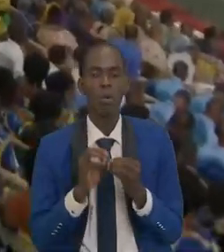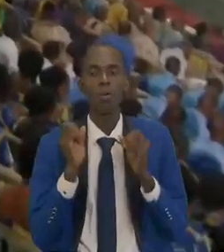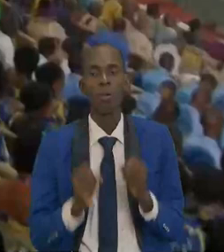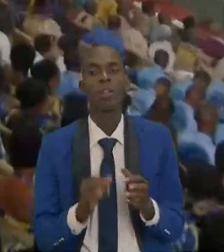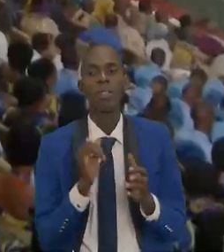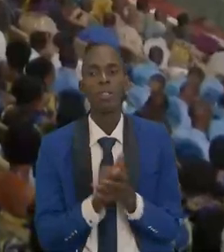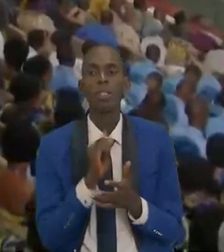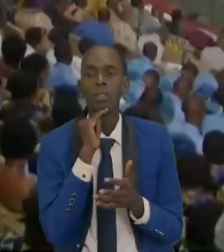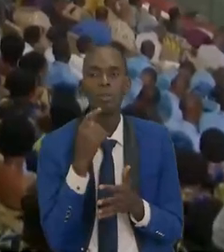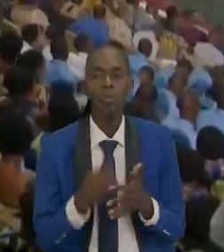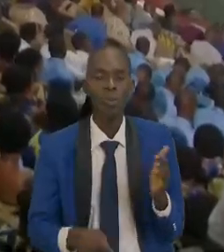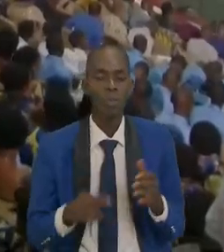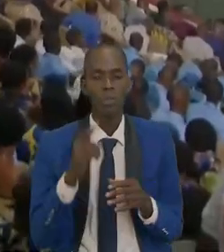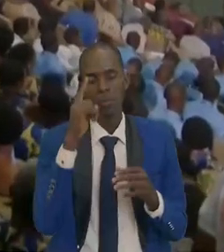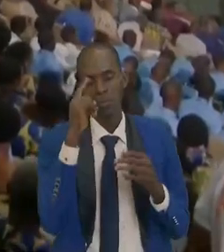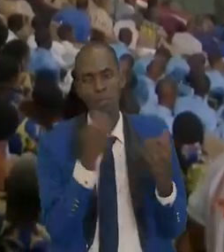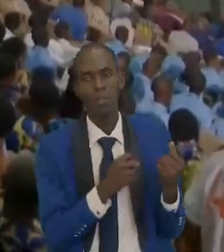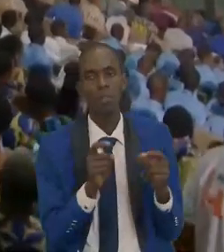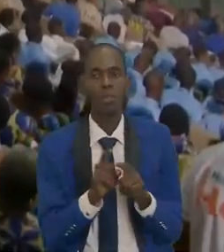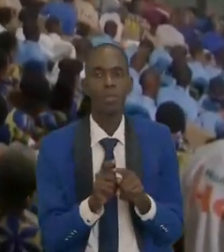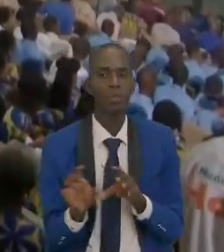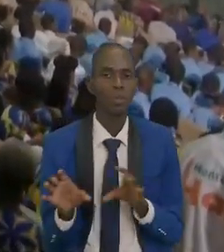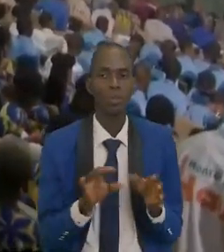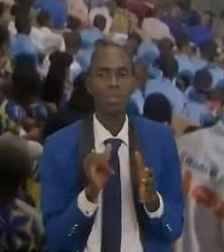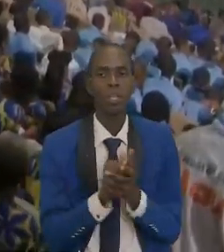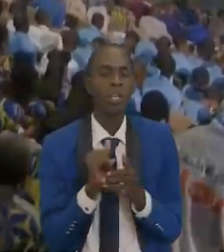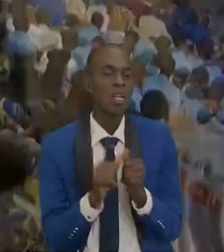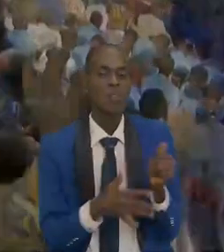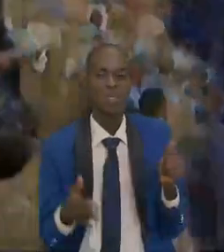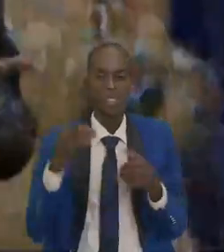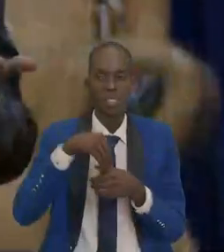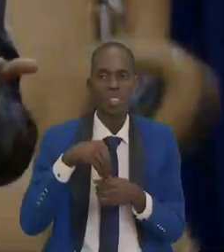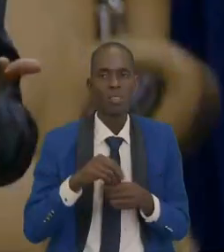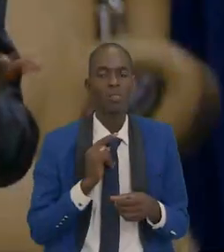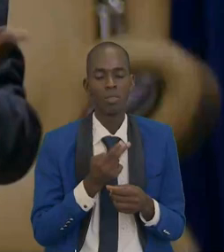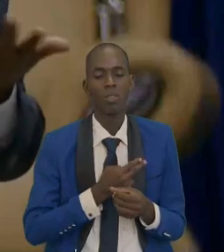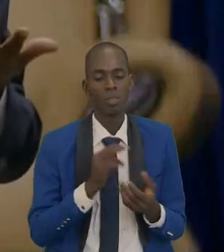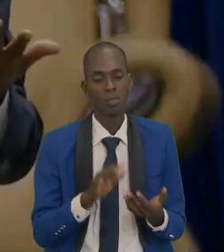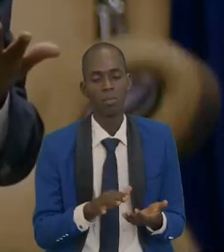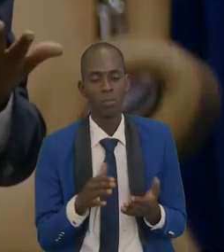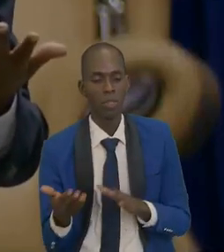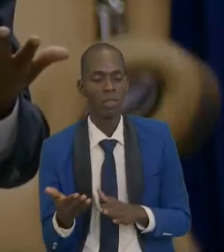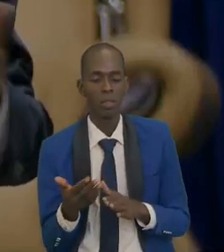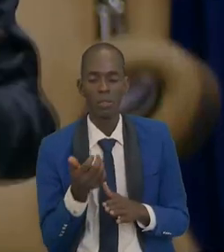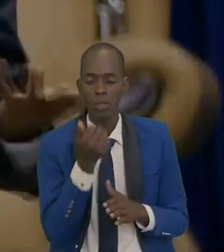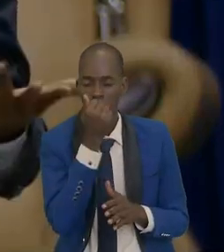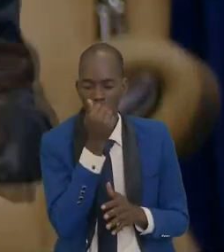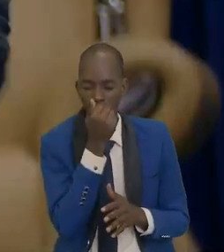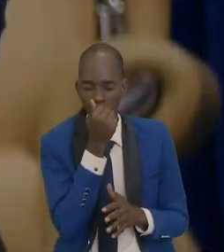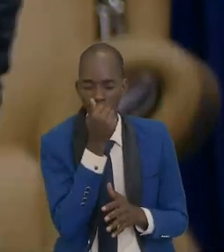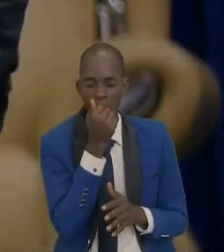C'est ce que la foi fait pour que tout ce qui est en nous, mort, dormant,